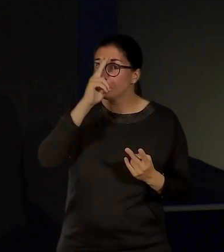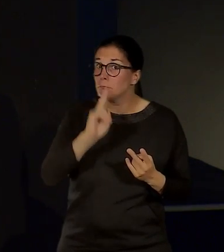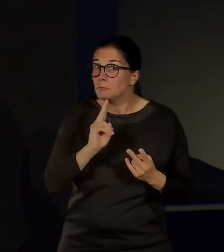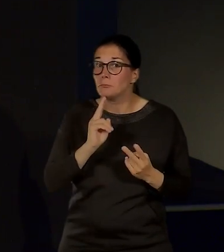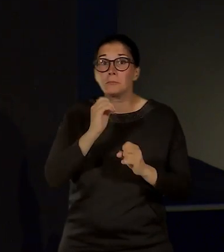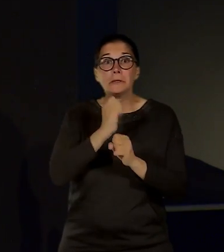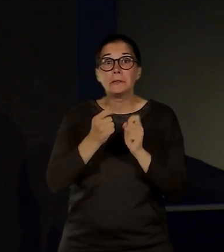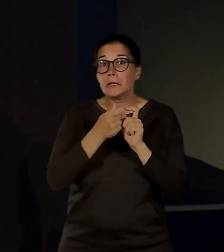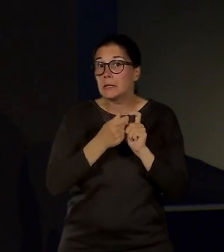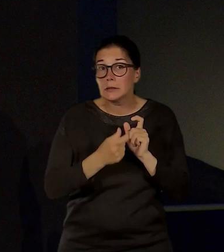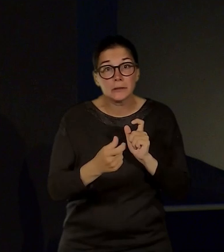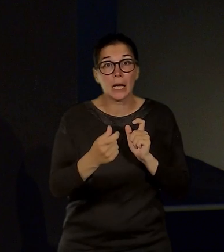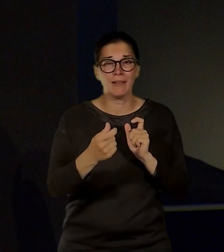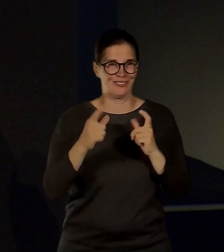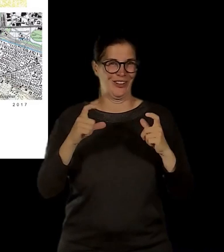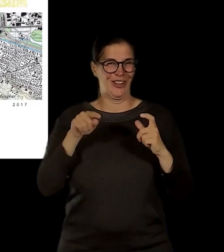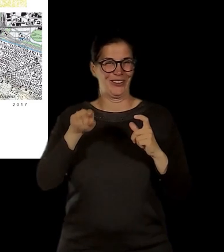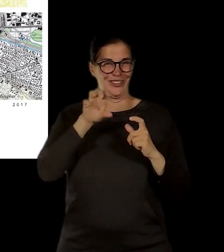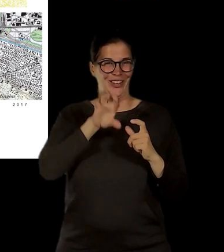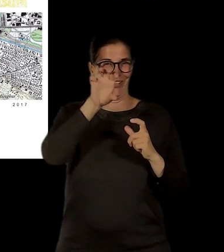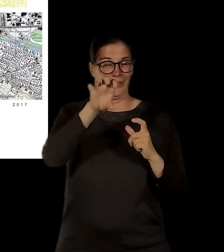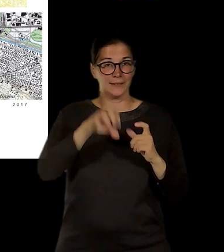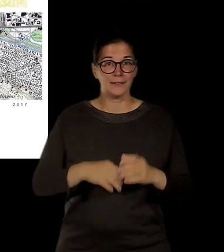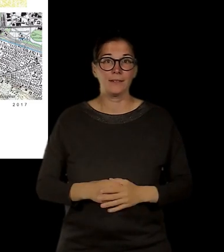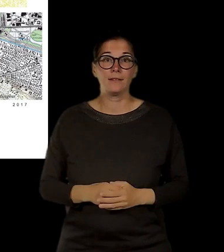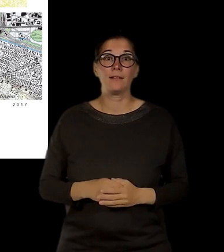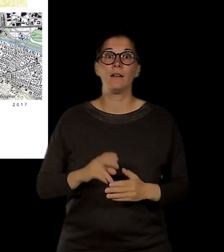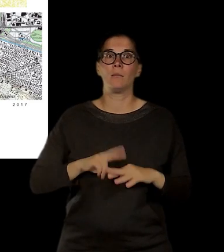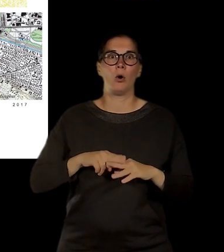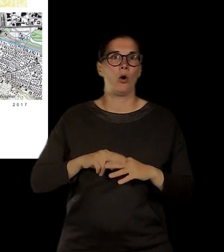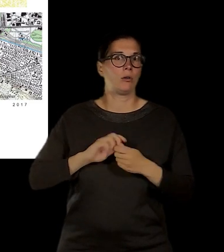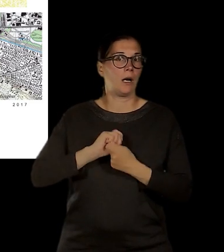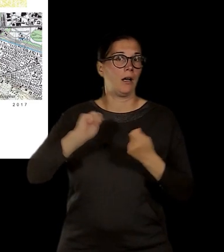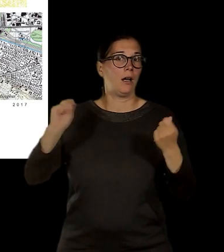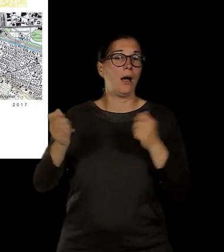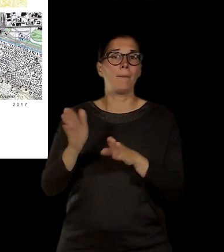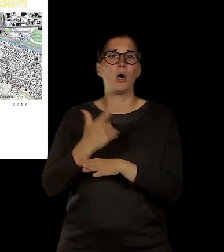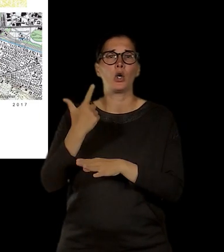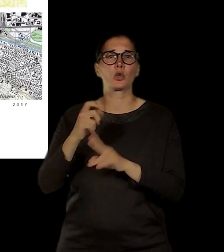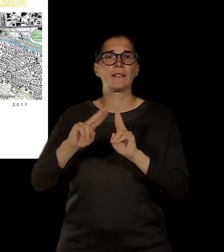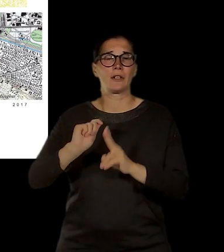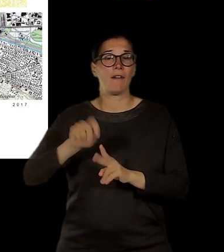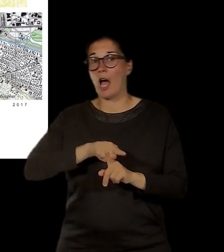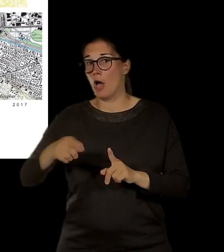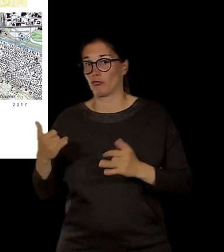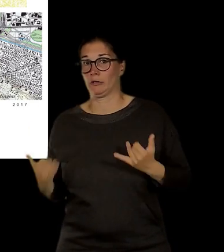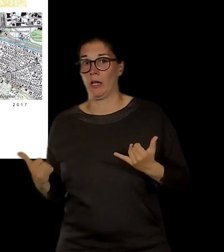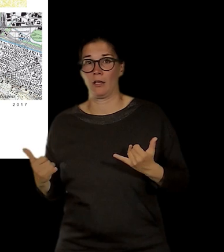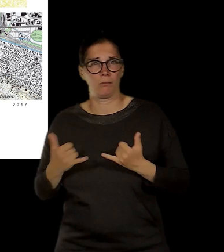silnici na fotce nad tím, a potom velký boom po druhé světové válce až do současnosti